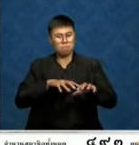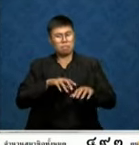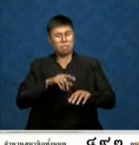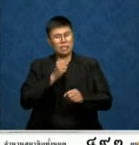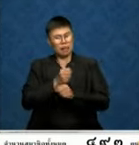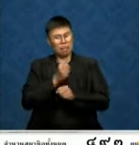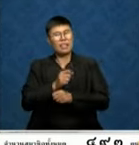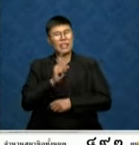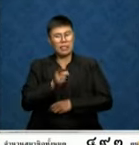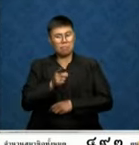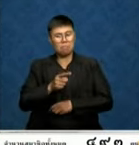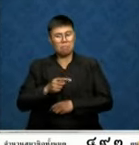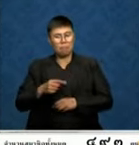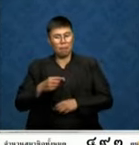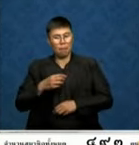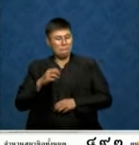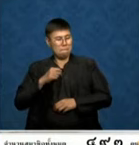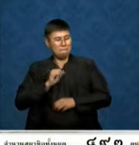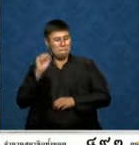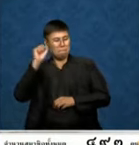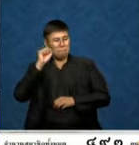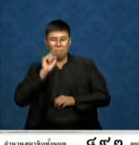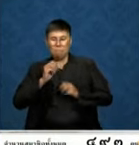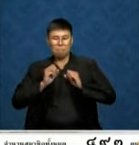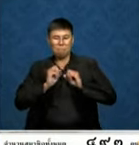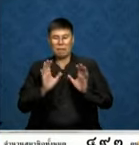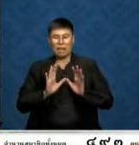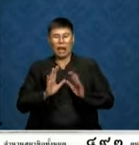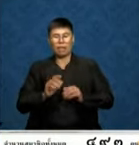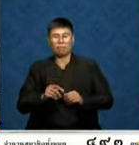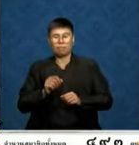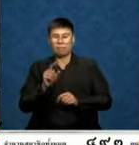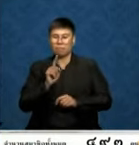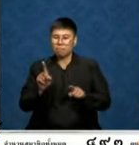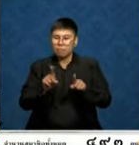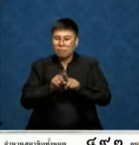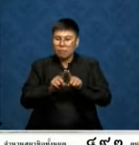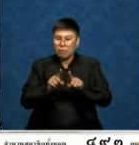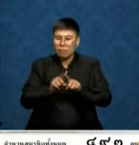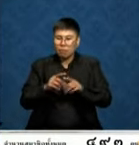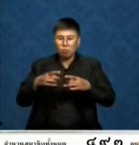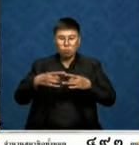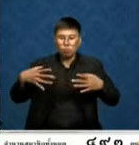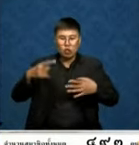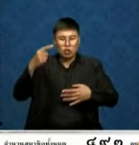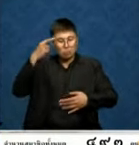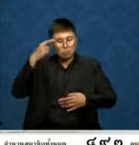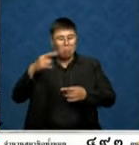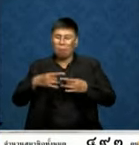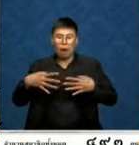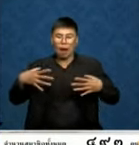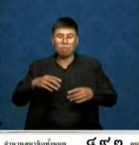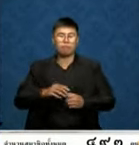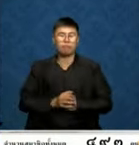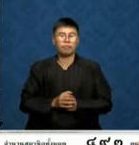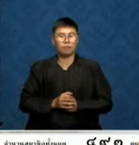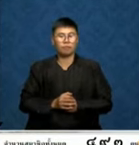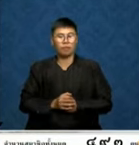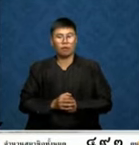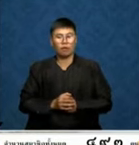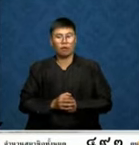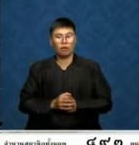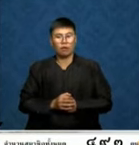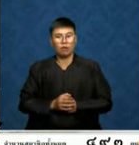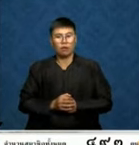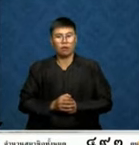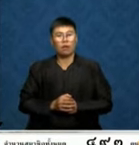หน่วยงานราชการหรอกครับคนที่มาเป็นคณะกรรมการเขาก็เป็นตัวแทนมาจากชาวบ้านนะครับต่อมาครับเรื่องของคุณสมบัติ